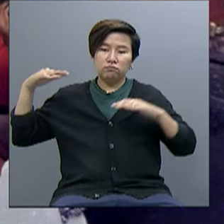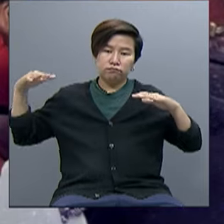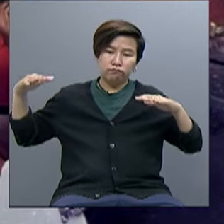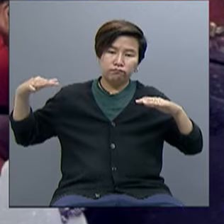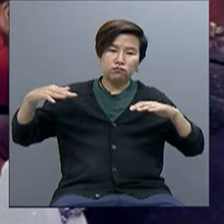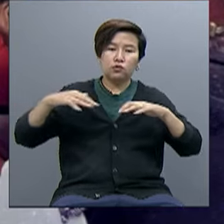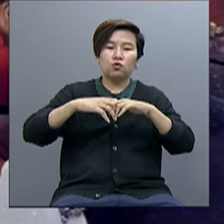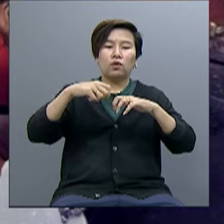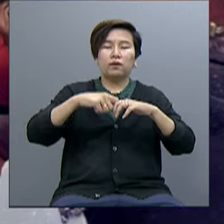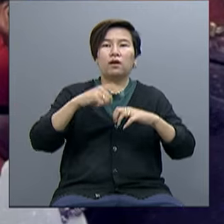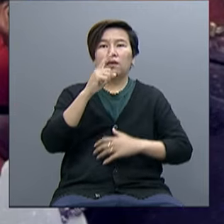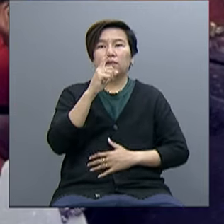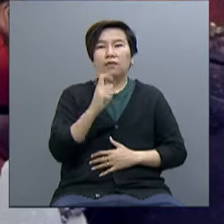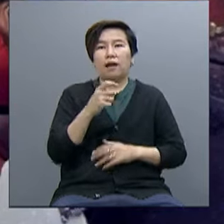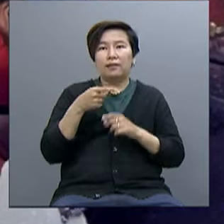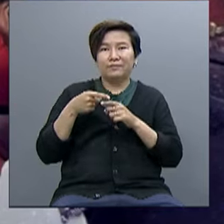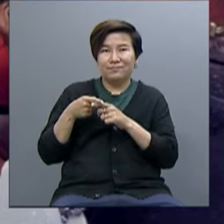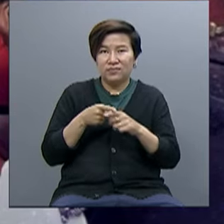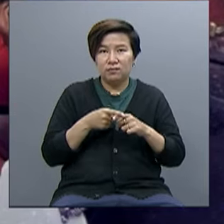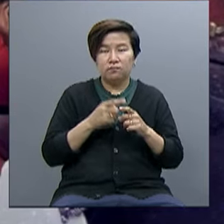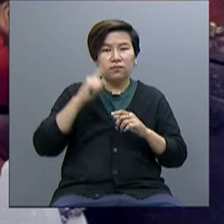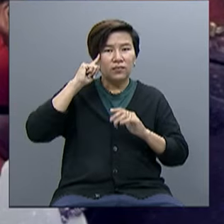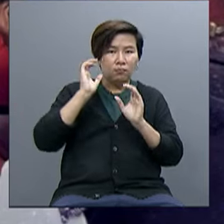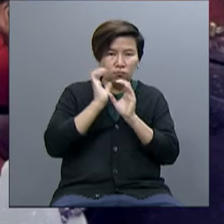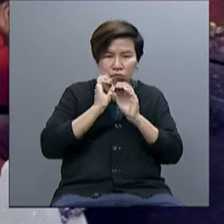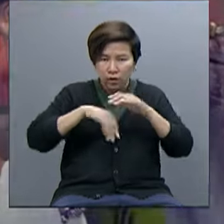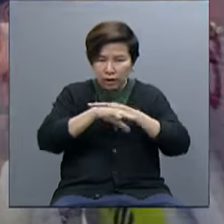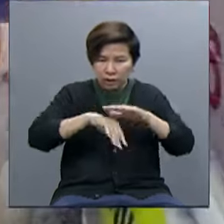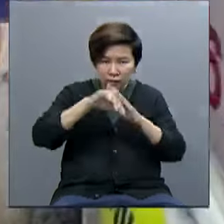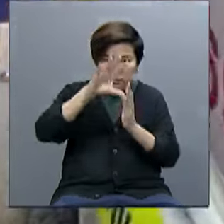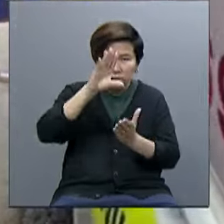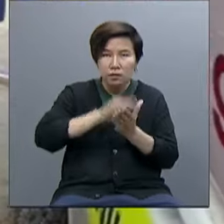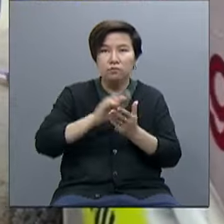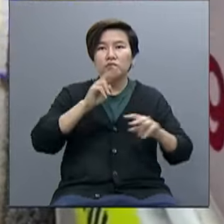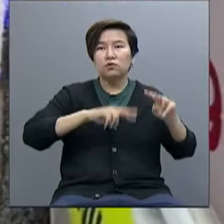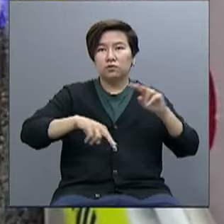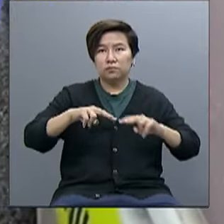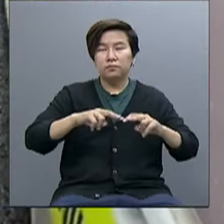ชีวิตตำรวจอยู่ระหว่างเร่งสอบสวนสาเหตุที่ชัดเจนค่ะ